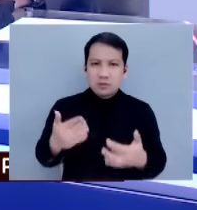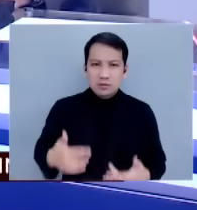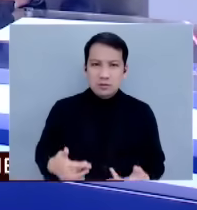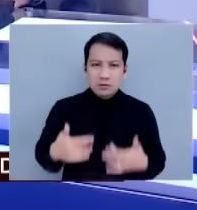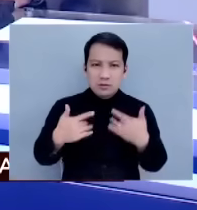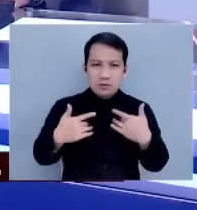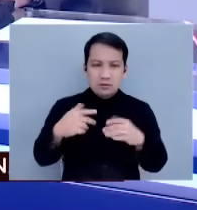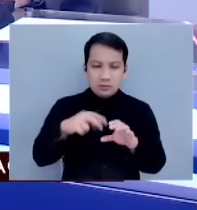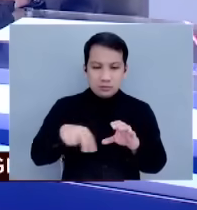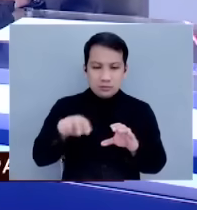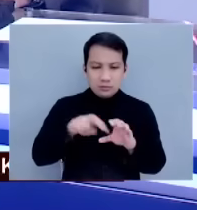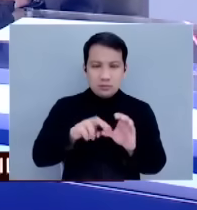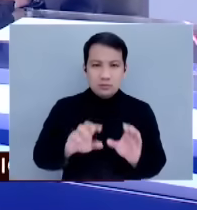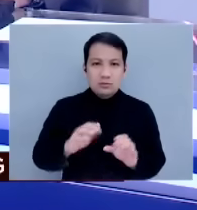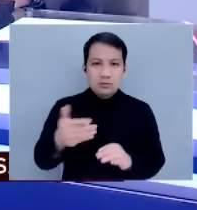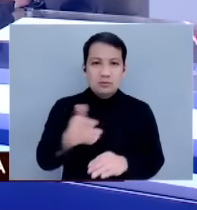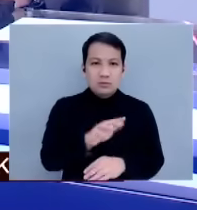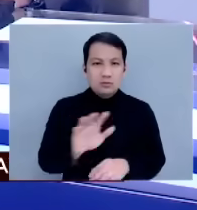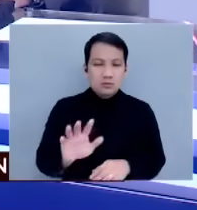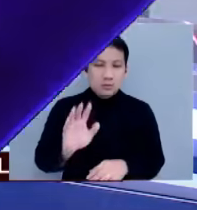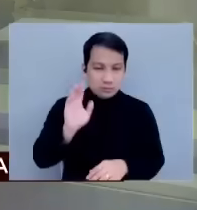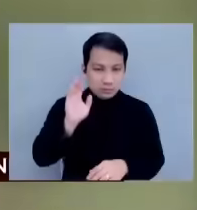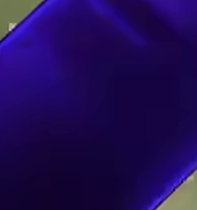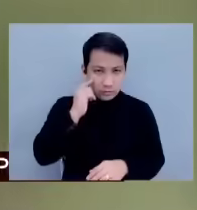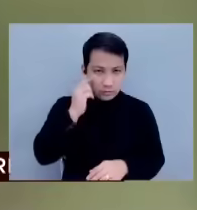pasahero. Nasa frontline ng balitang yan si Gio Robles.